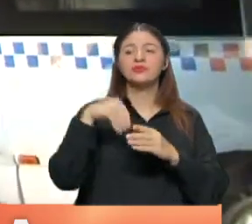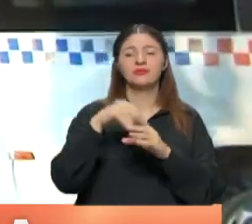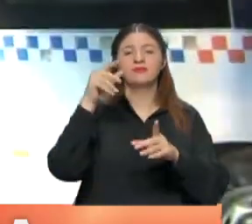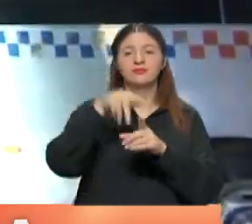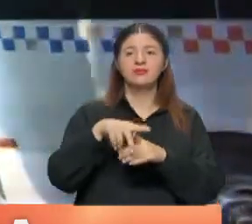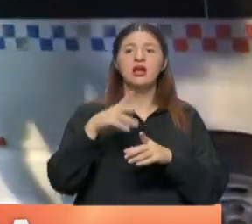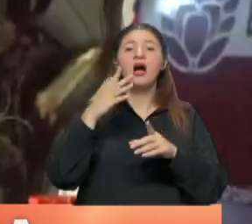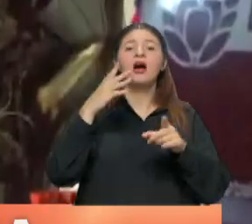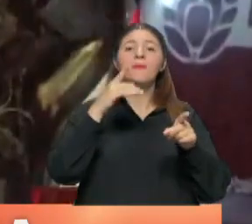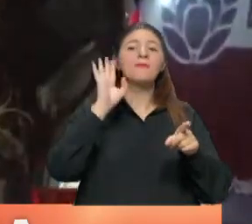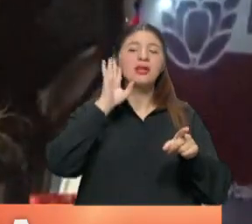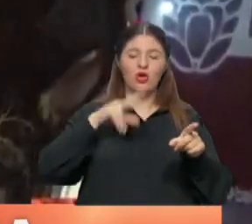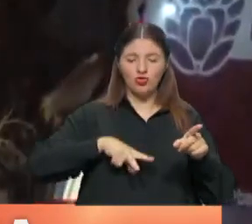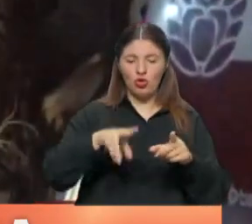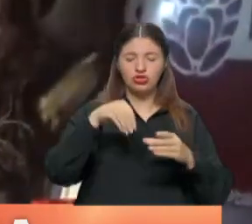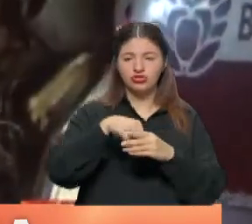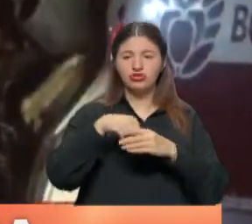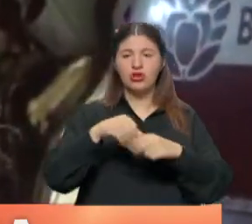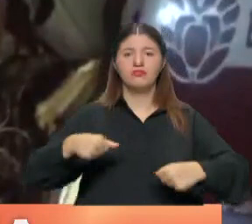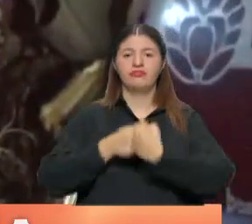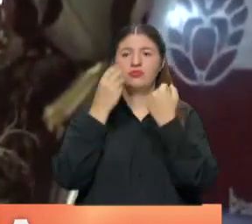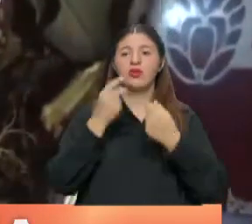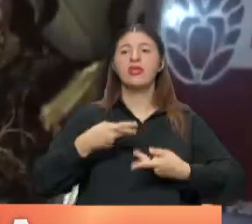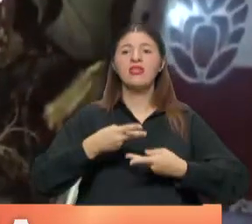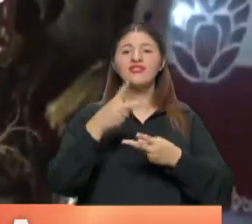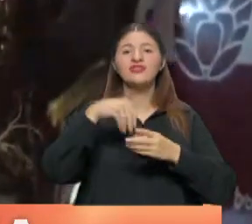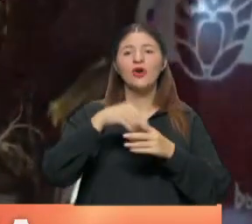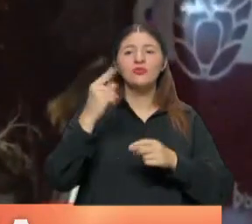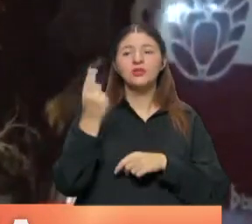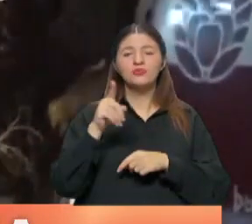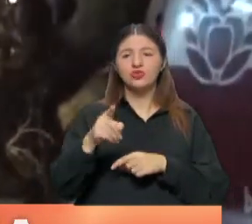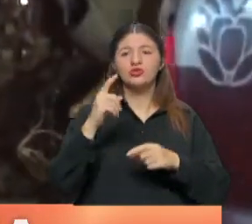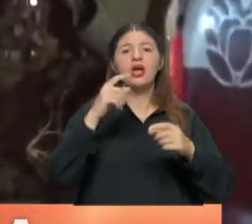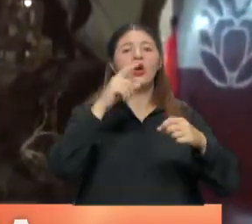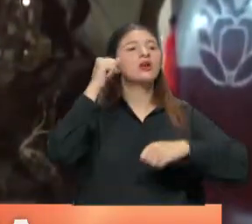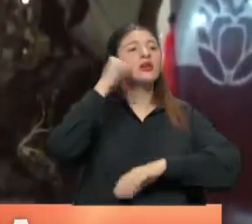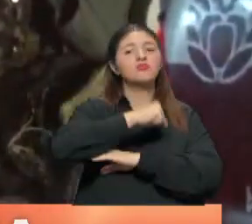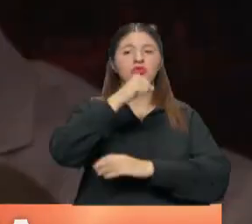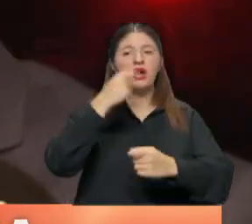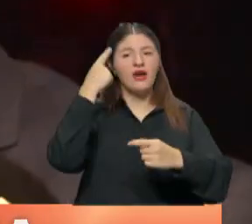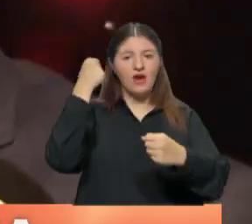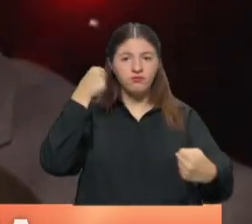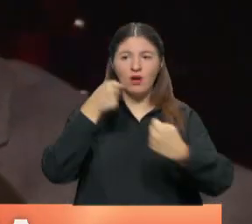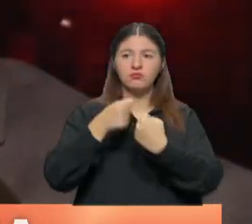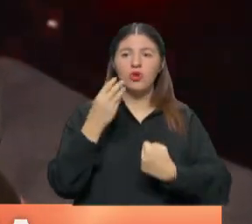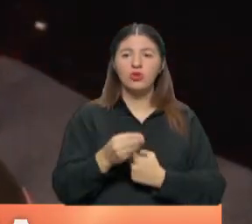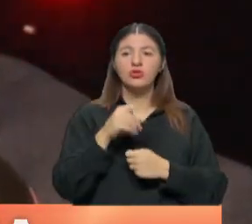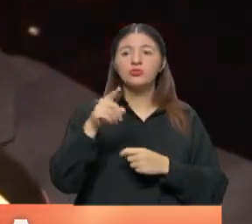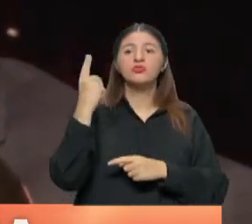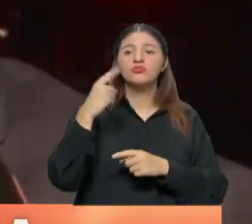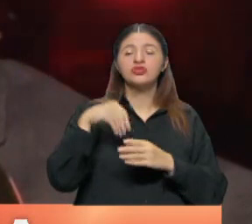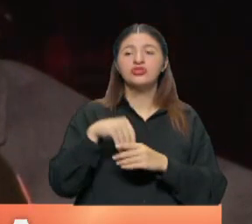Malatya Karayolu'nun Kangal ilçesi yakınlarında kaza yaptılar. Davetlerin bulunduğu minibüsle yük kamyonu kafa kafaya çarpıştı. Bu minibüsün